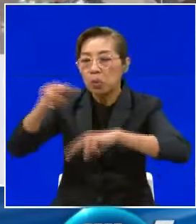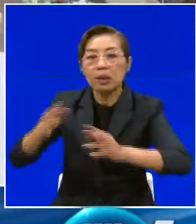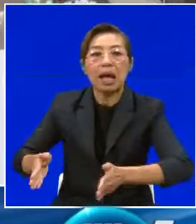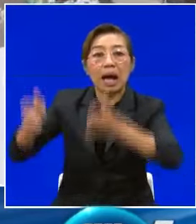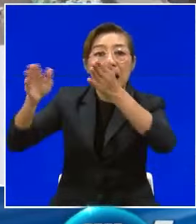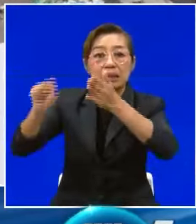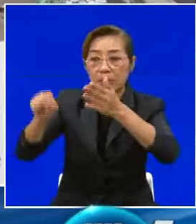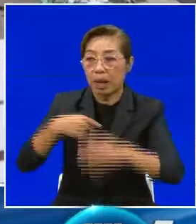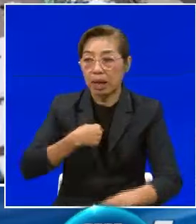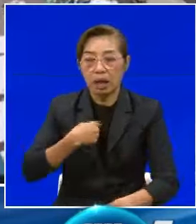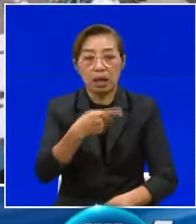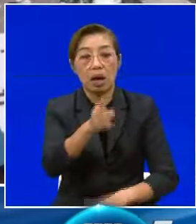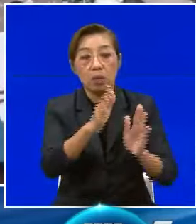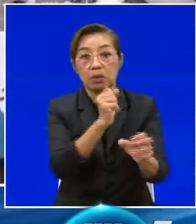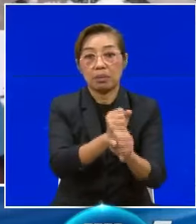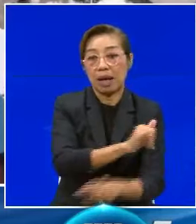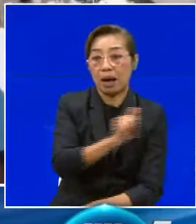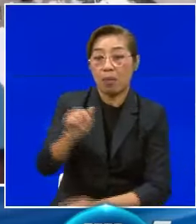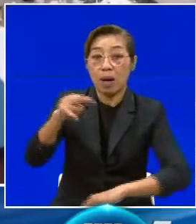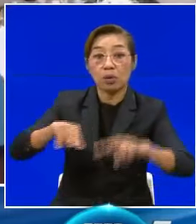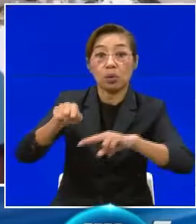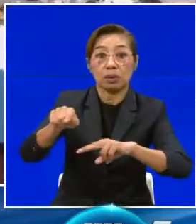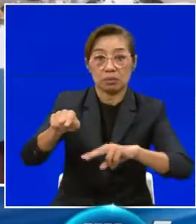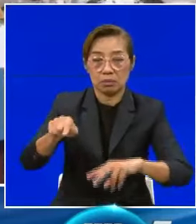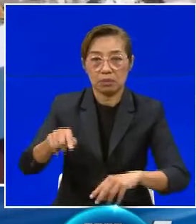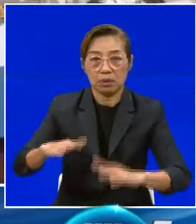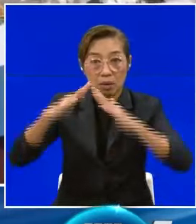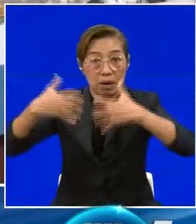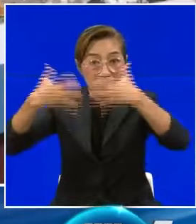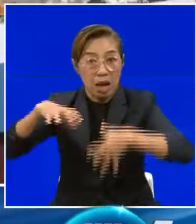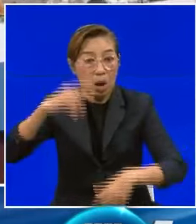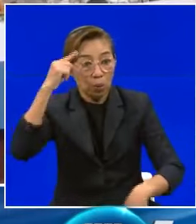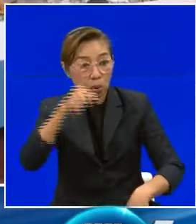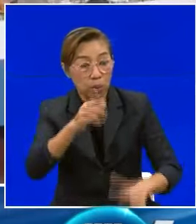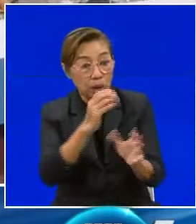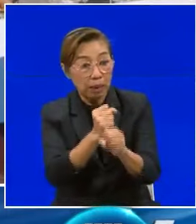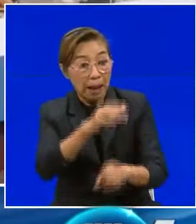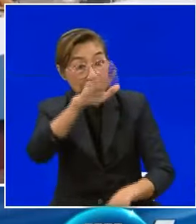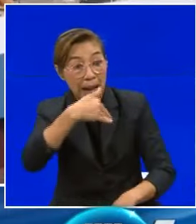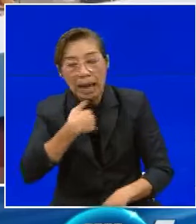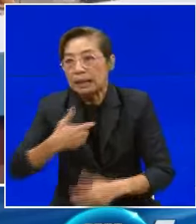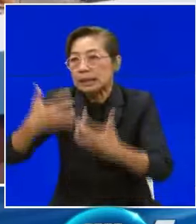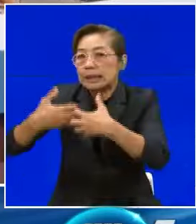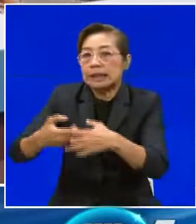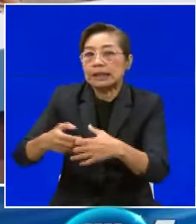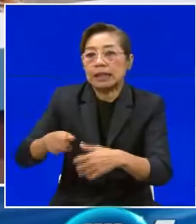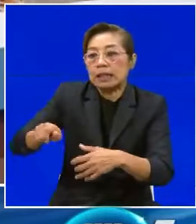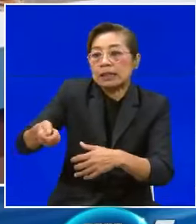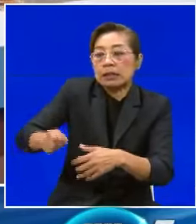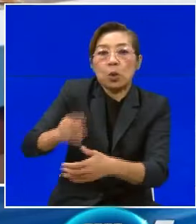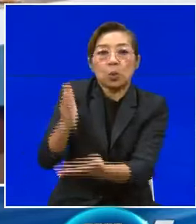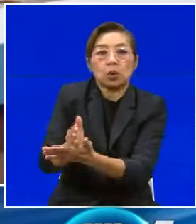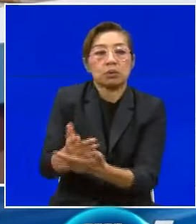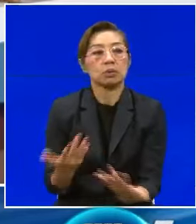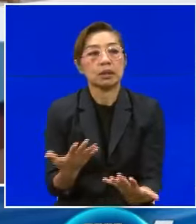างนู้นพอเจ้าที่มาพอเจ้าที่มาปุ๊บดูพอเจ้าที่ไปเขาก็รักท